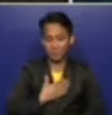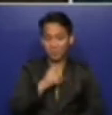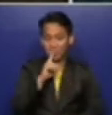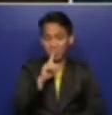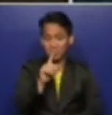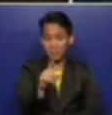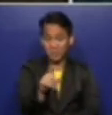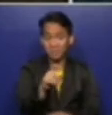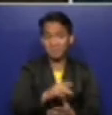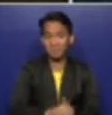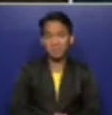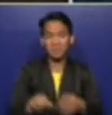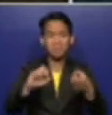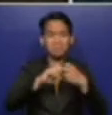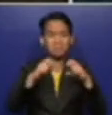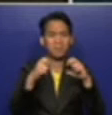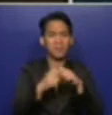ญครับ